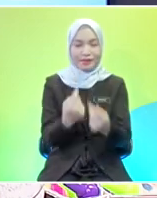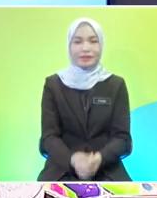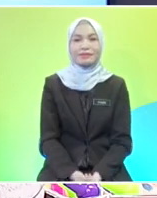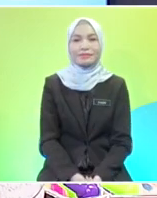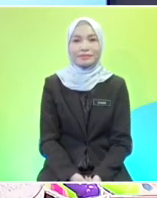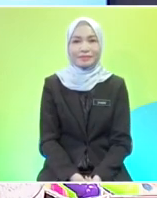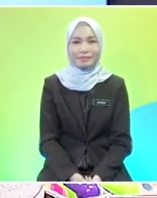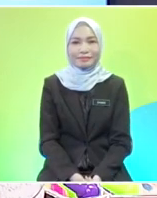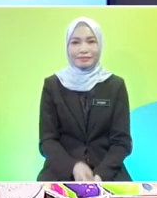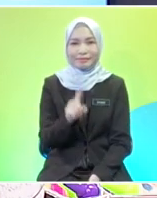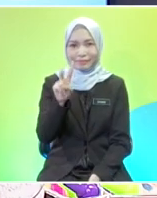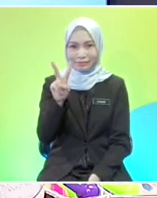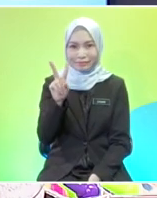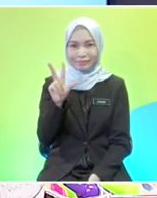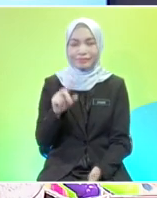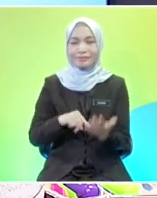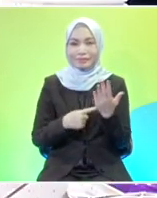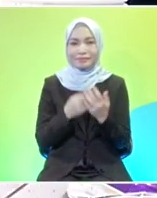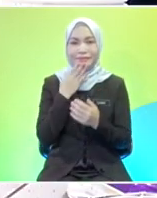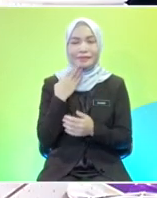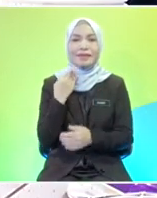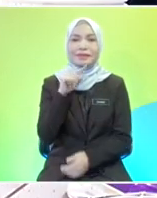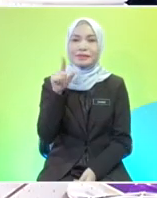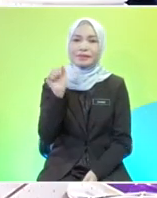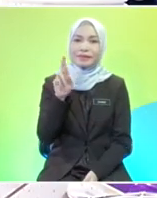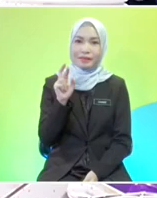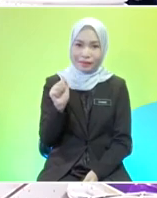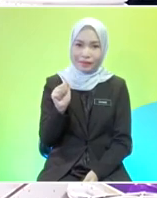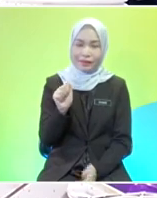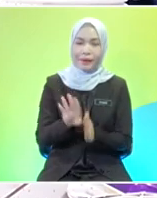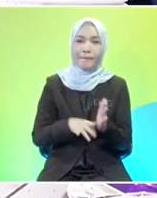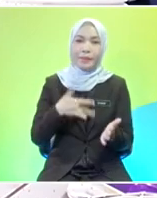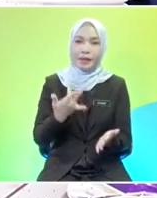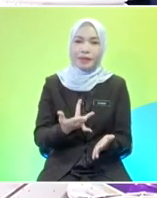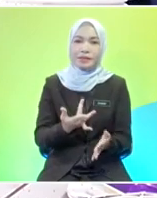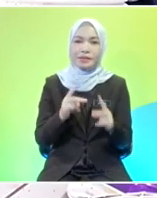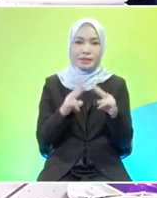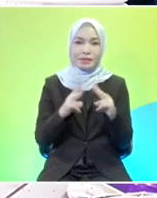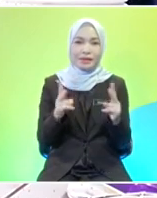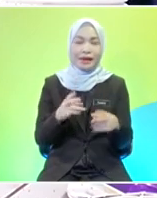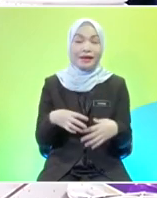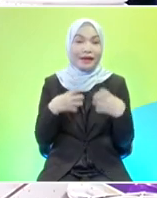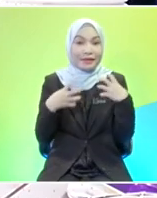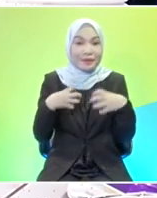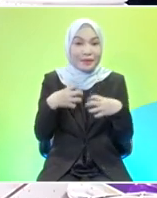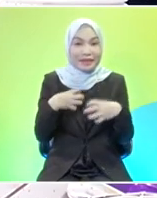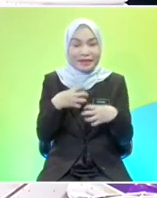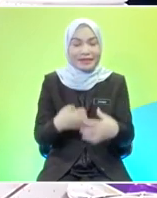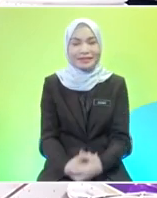satu dua Zara berhasil sungguh gembira